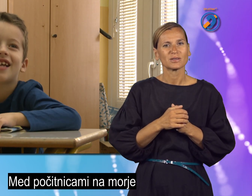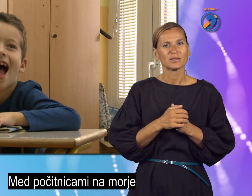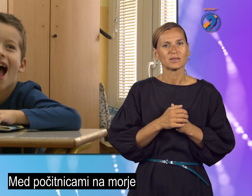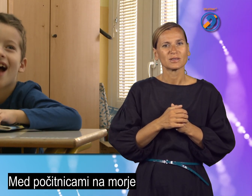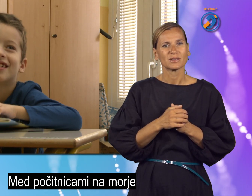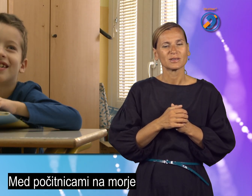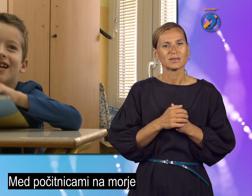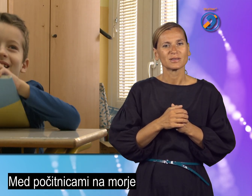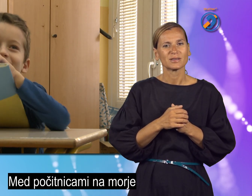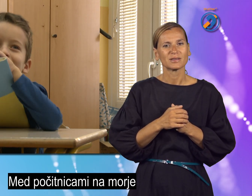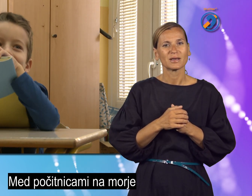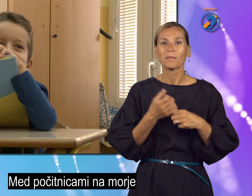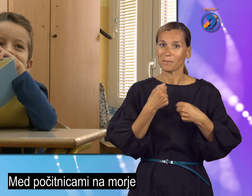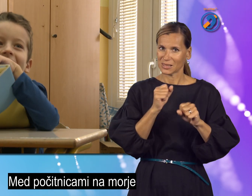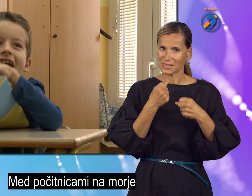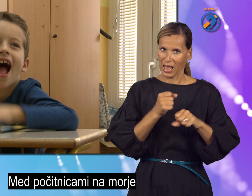Baterija.